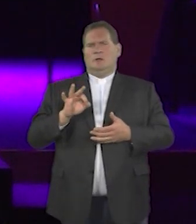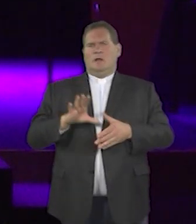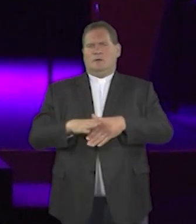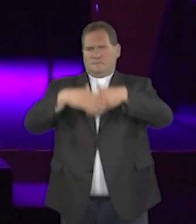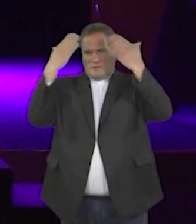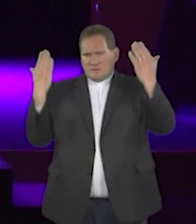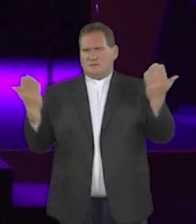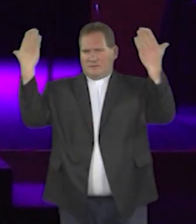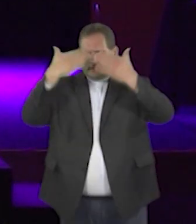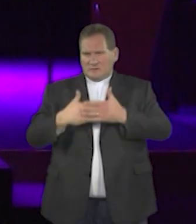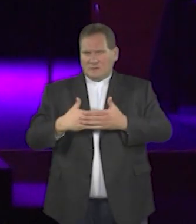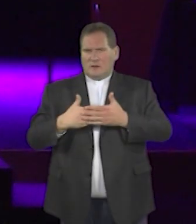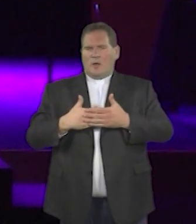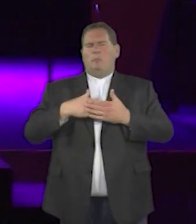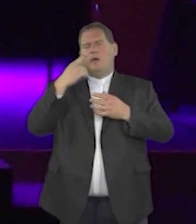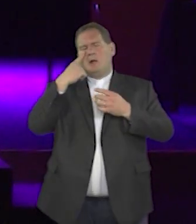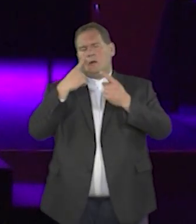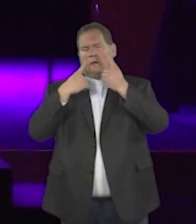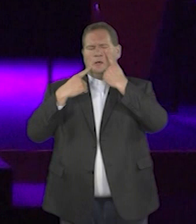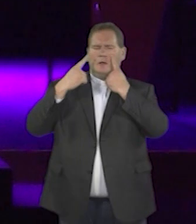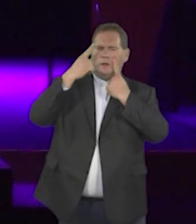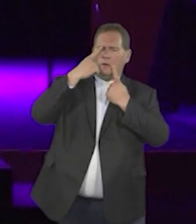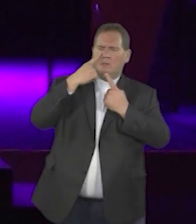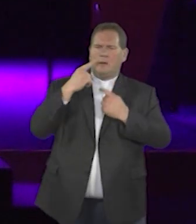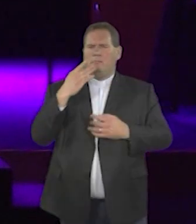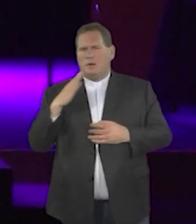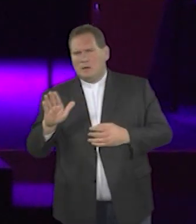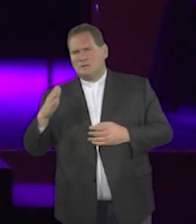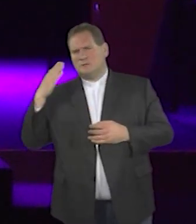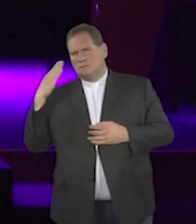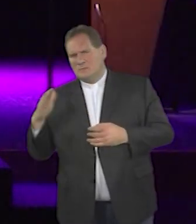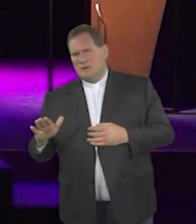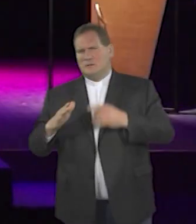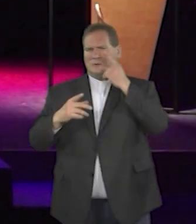i że w nocy płakała rzewnie.